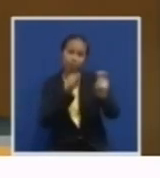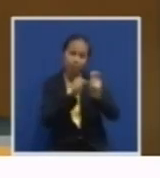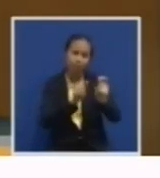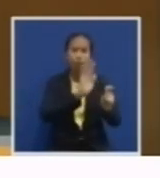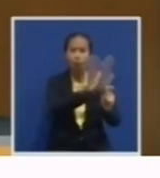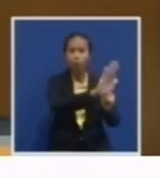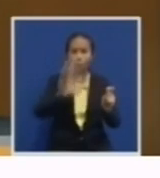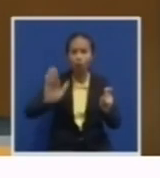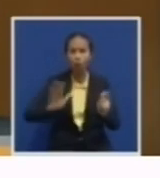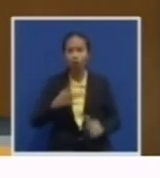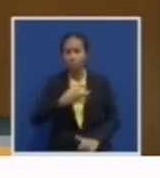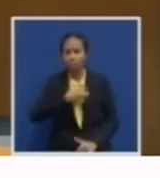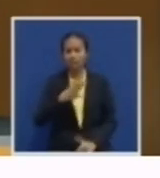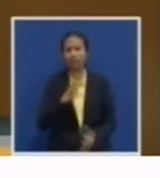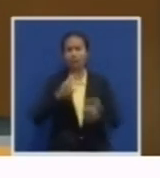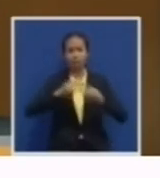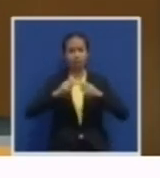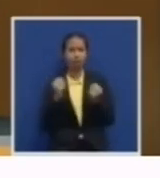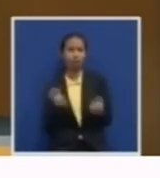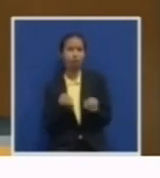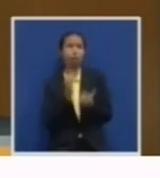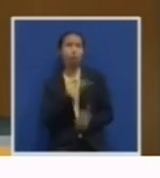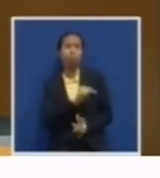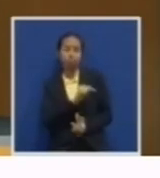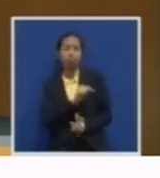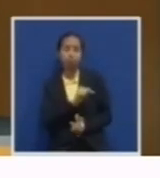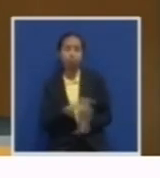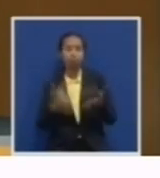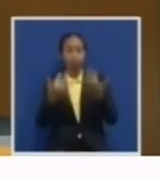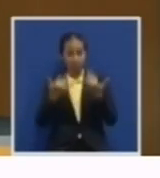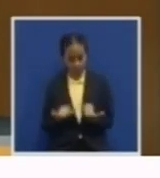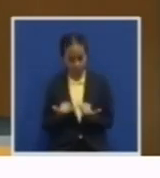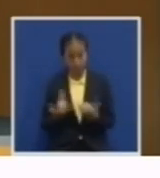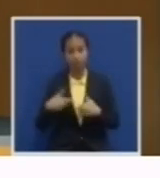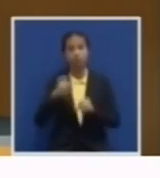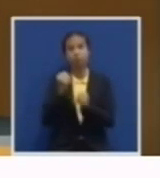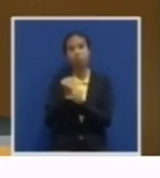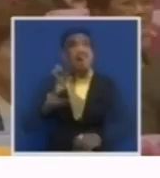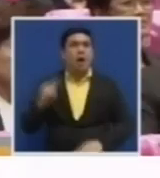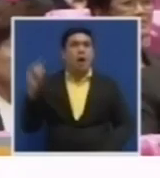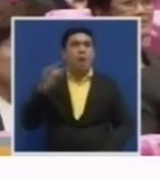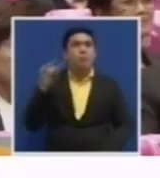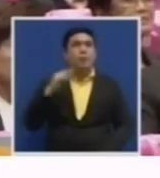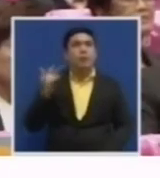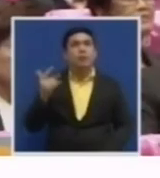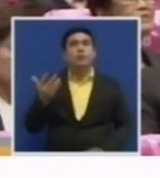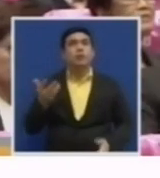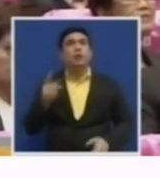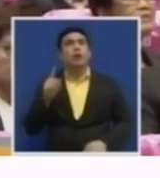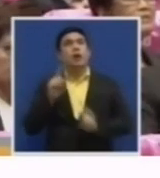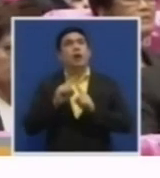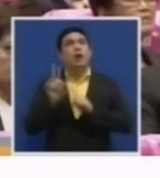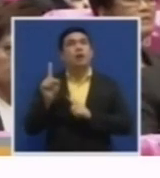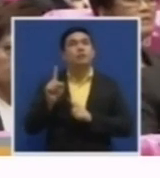บนี้เรียกว่าเป็นกระทู้สดที่ถามเดือดเลยนะคะแต่ว่าคุณจุลพันธ์ก็ถามต่อคราวนี้ถามถึงเรื่องราคาเครื่องบินฟอลคอนค่ะถามว่าท